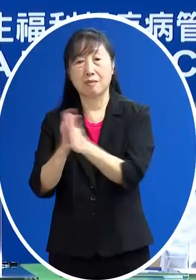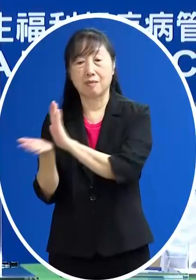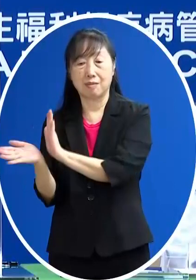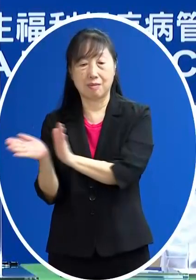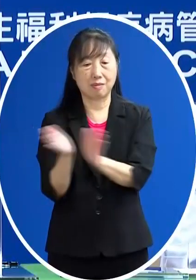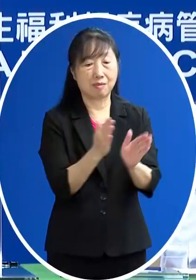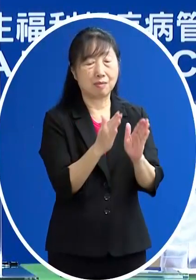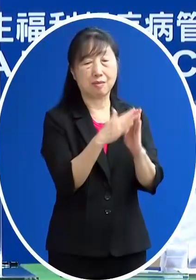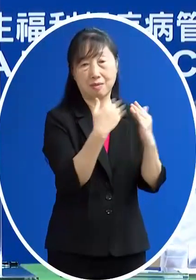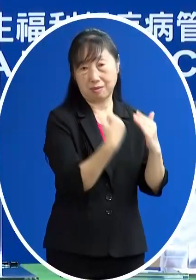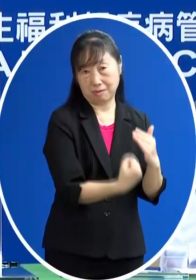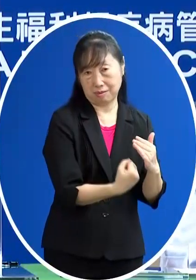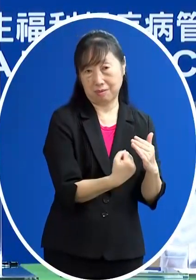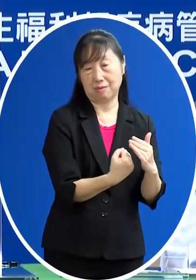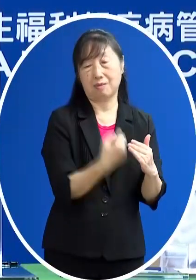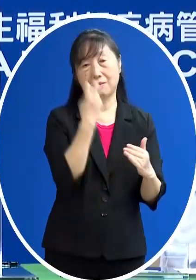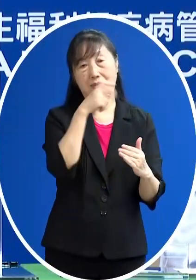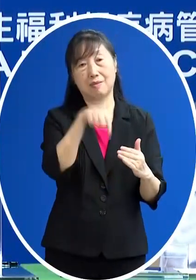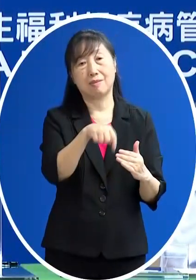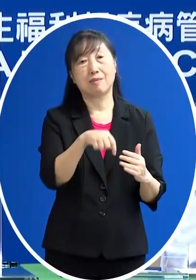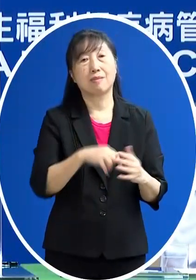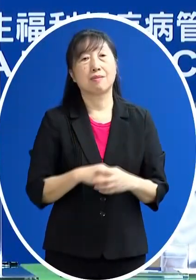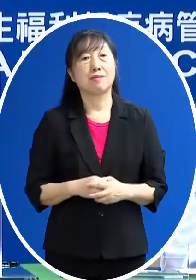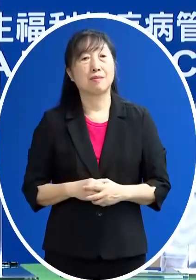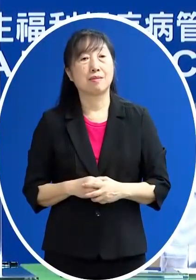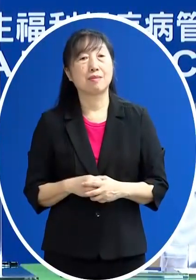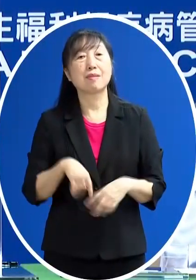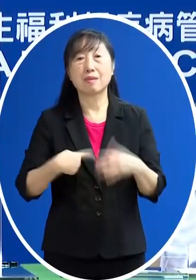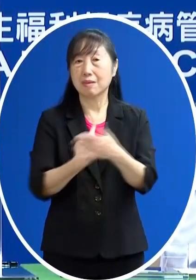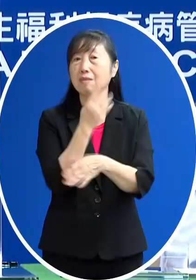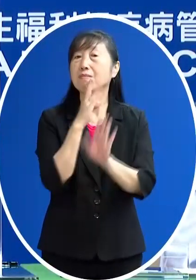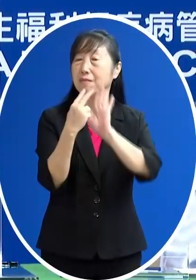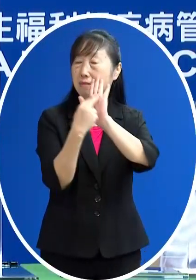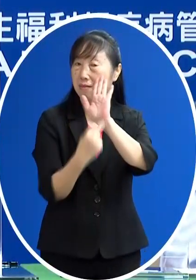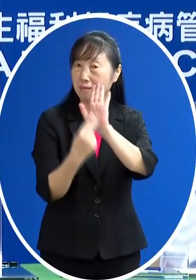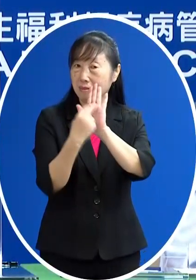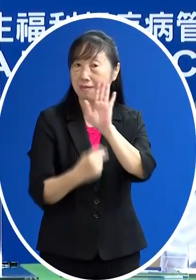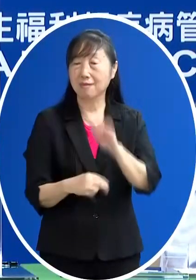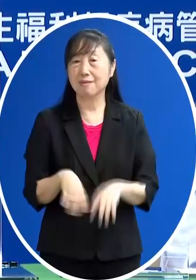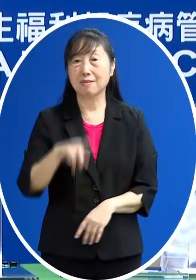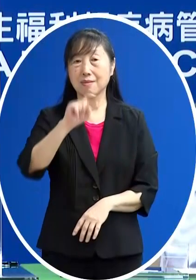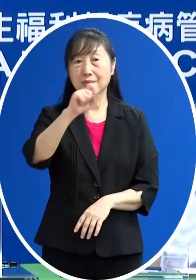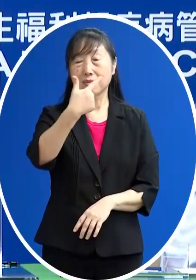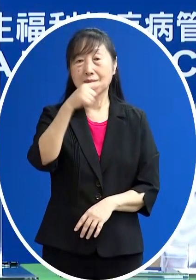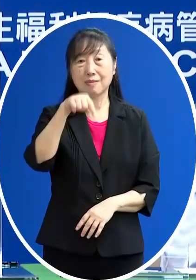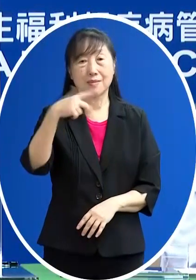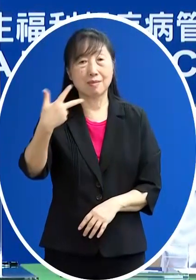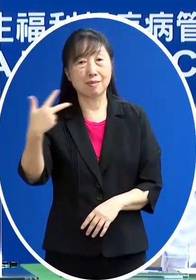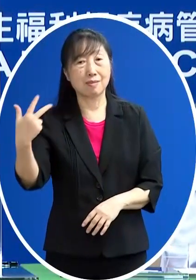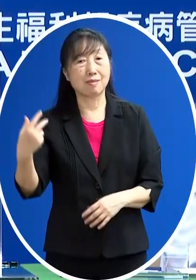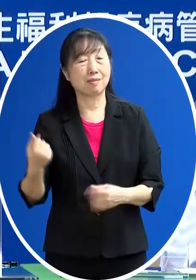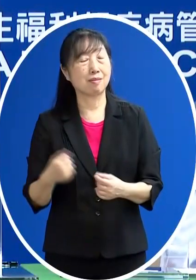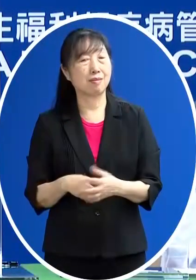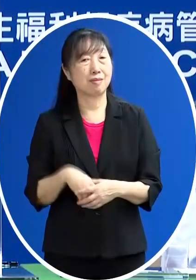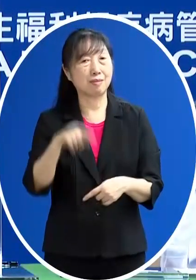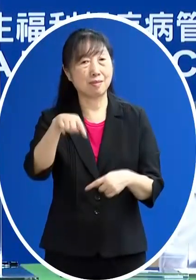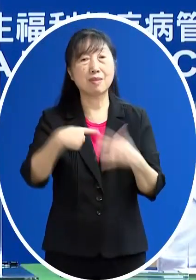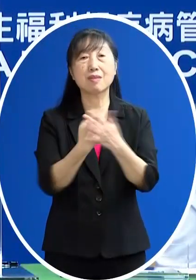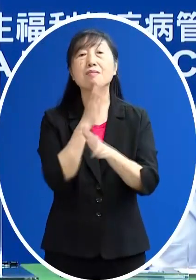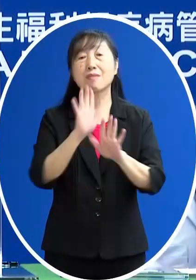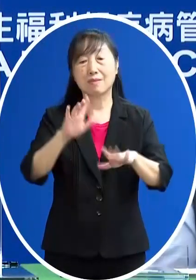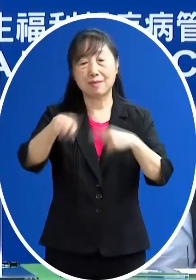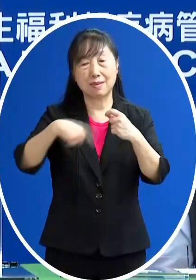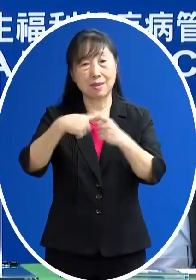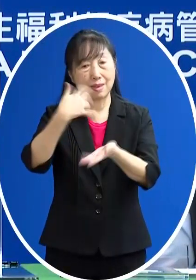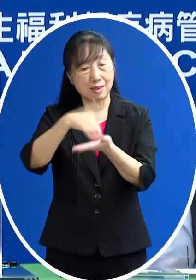应这样的量能，嘿。我是举例了，那 16.77 是现在的数目了，今年的